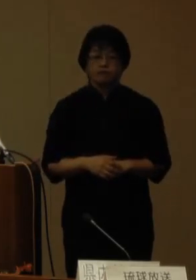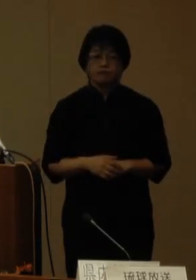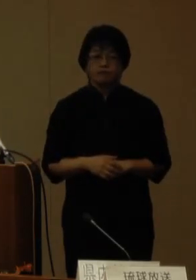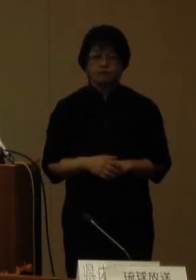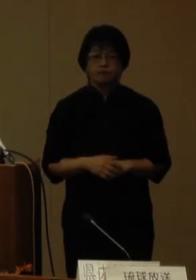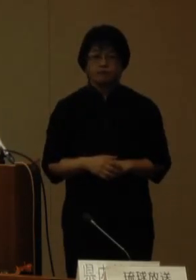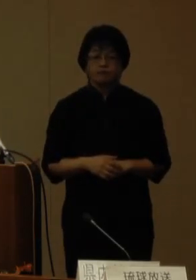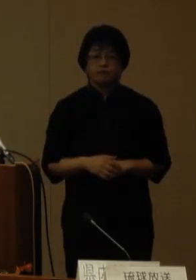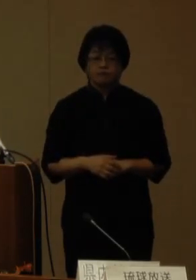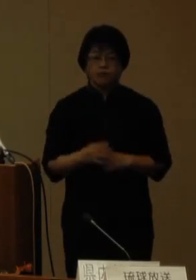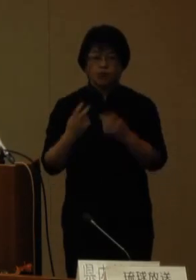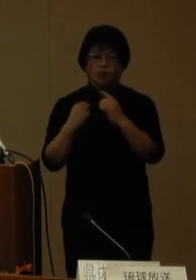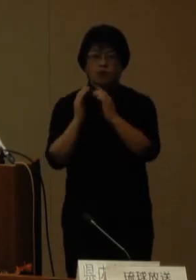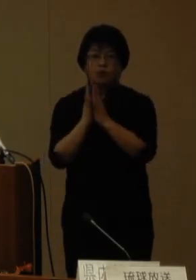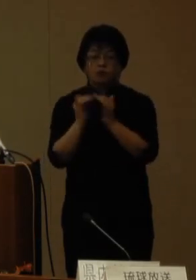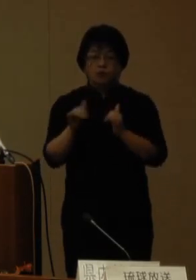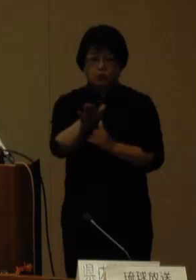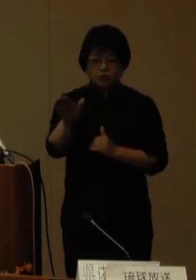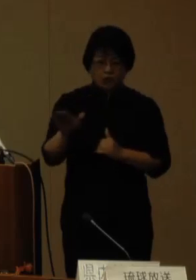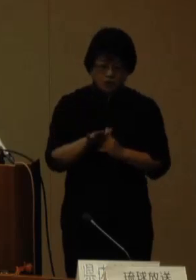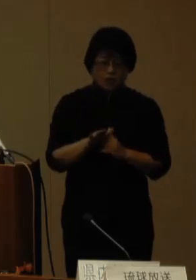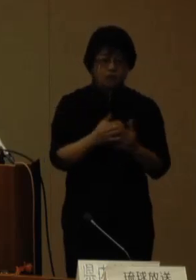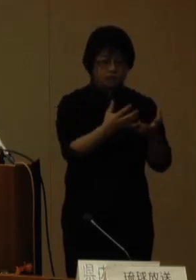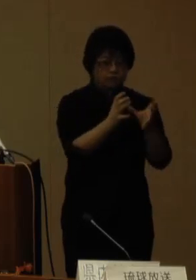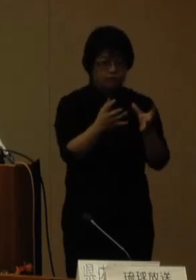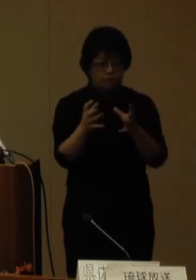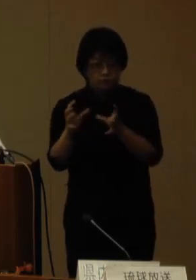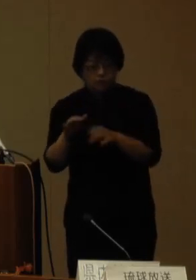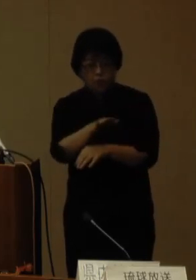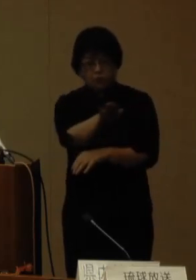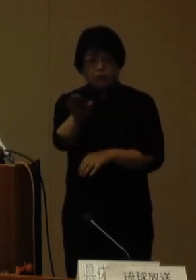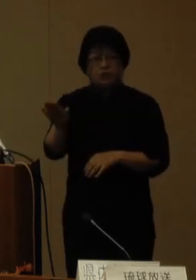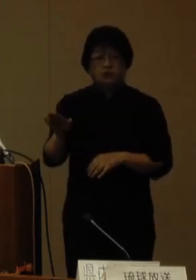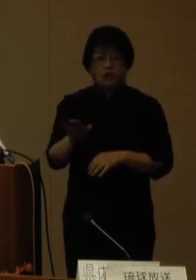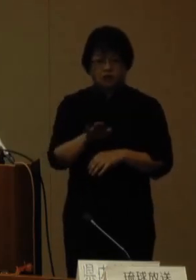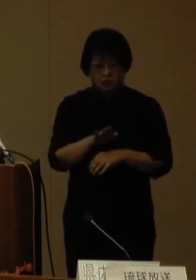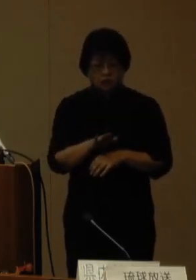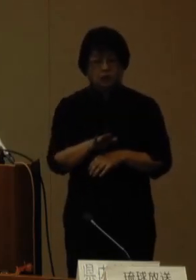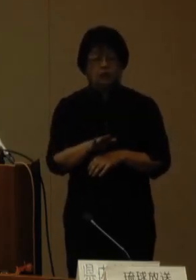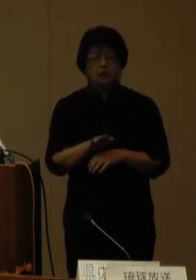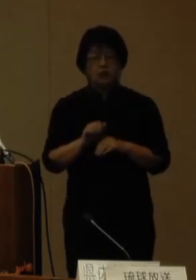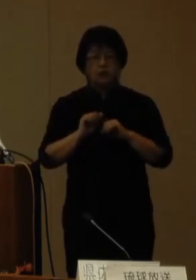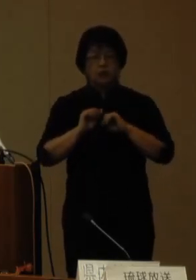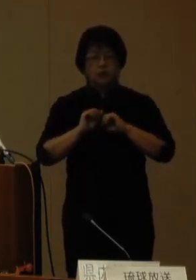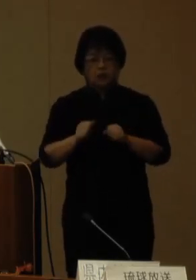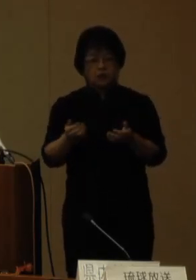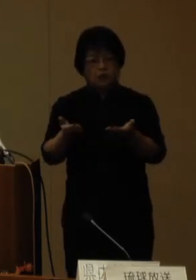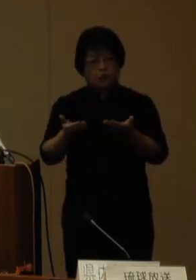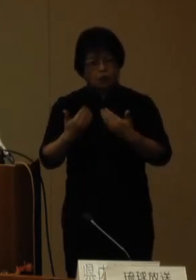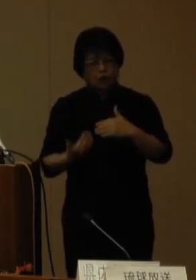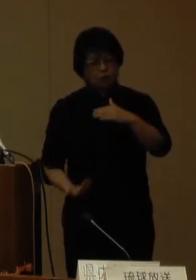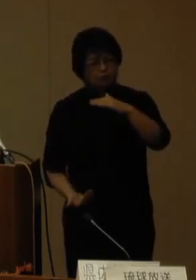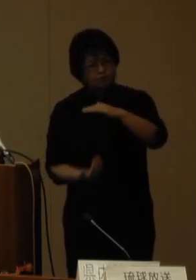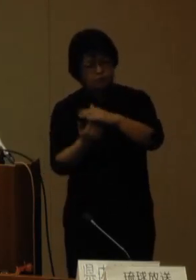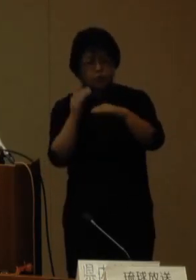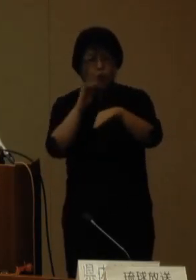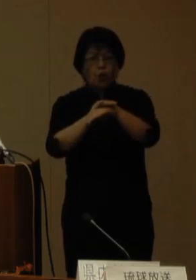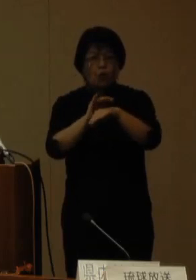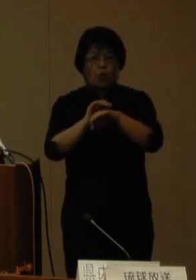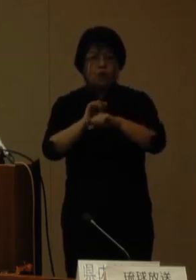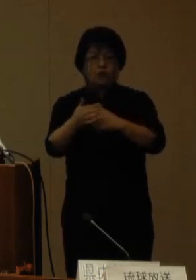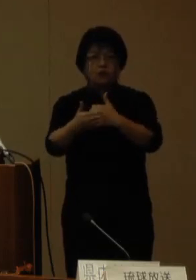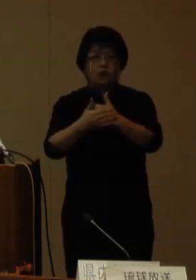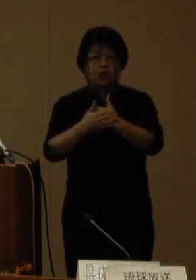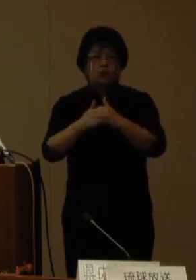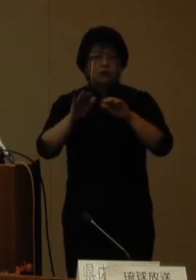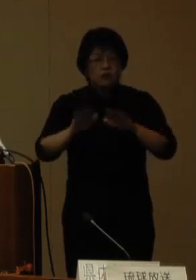県民の皆さんや業界の方々にもう取りうる最大限の努力をしていただいて、ここで